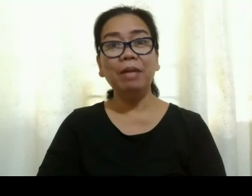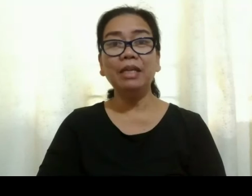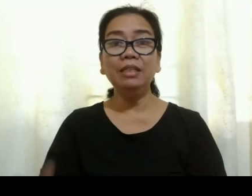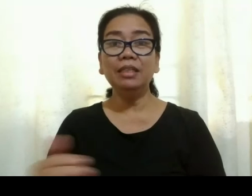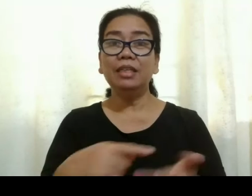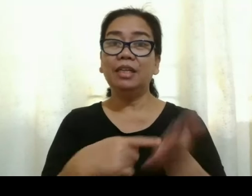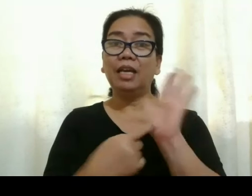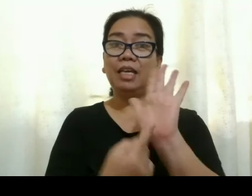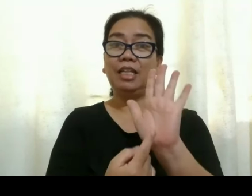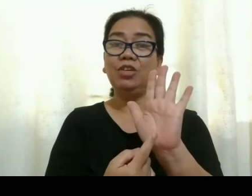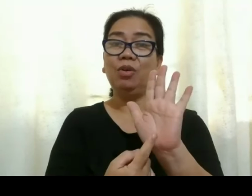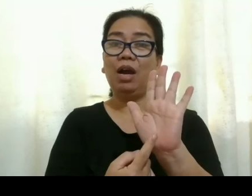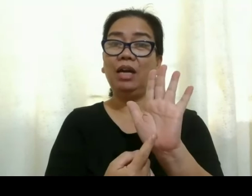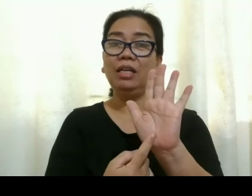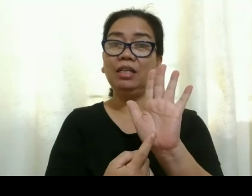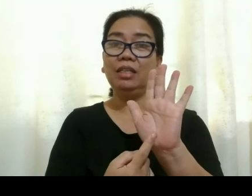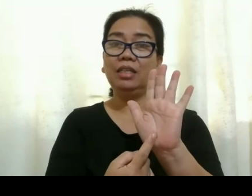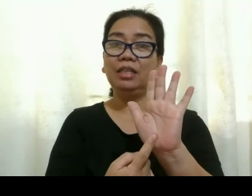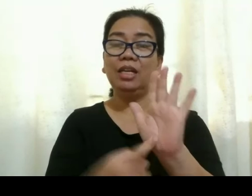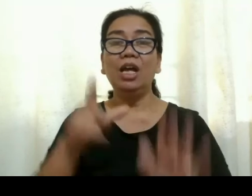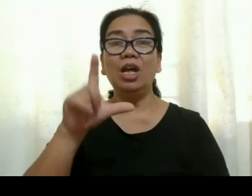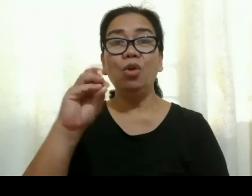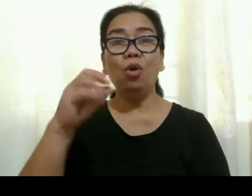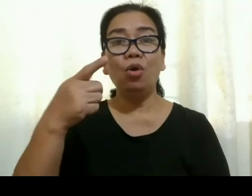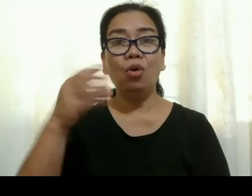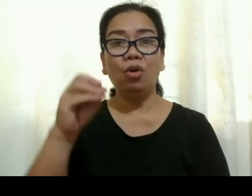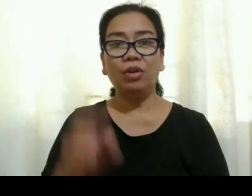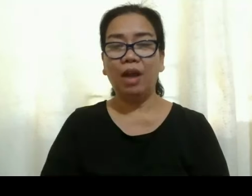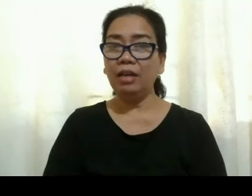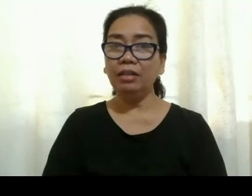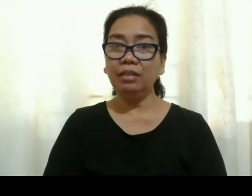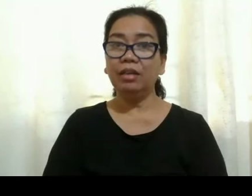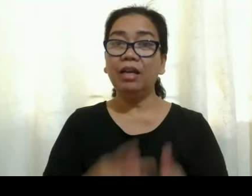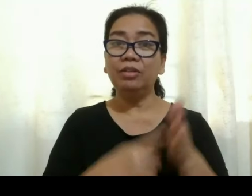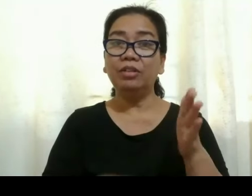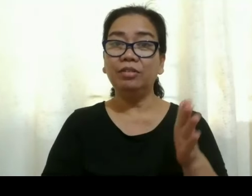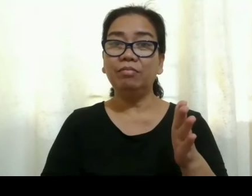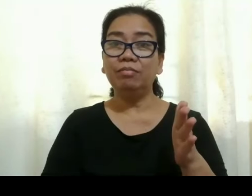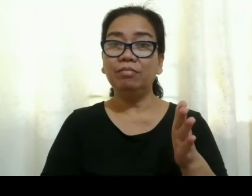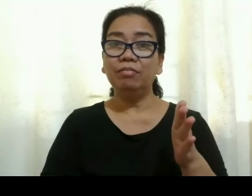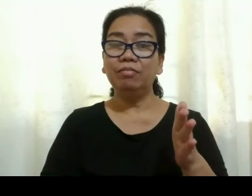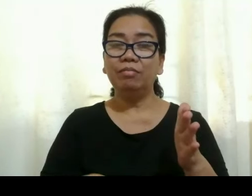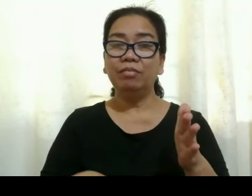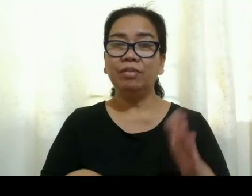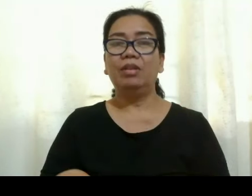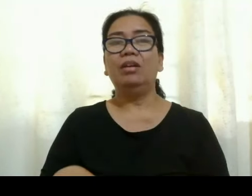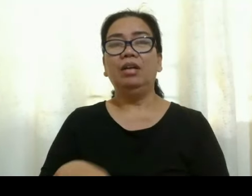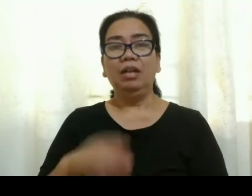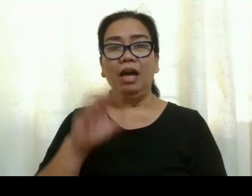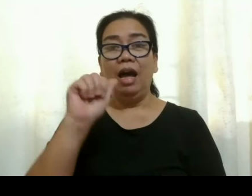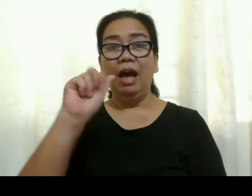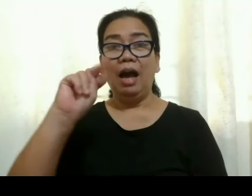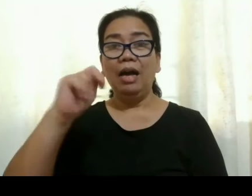Ngayon naman, nakikita nyo ang logo ng ano?